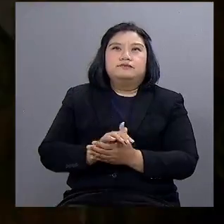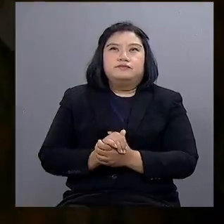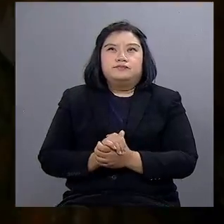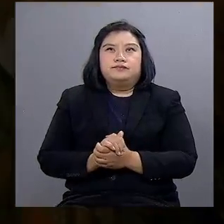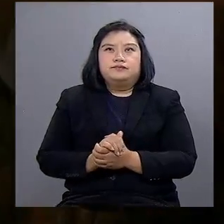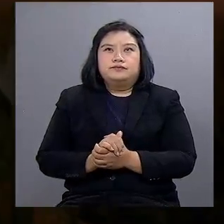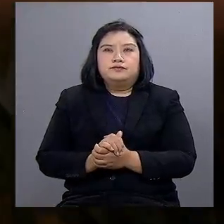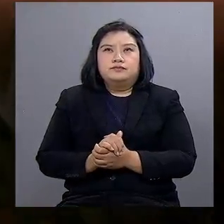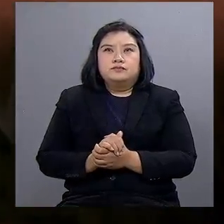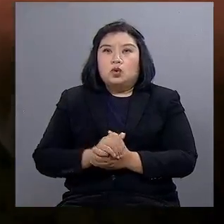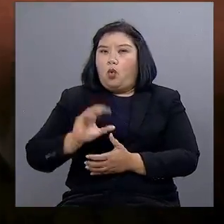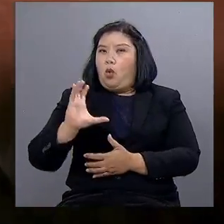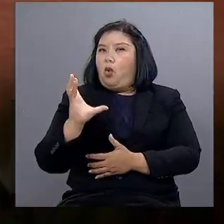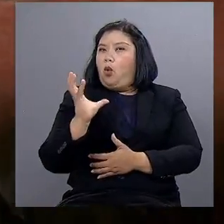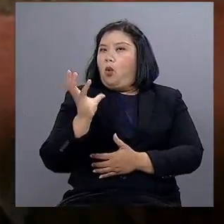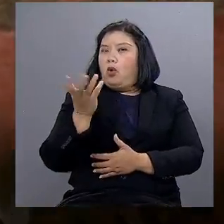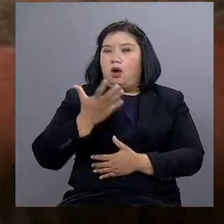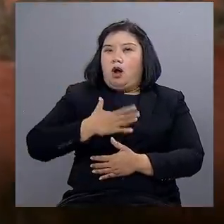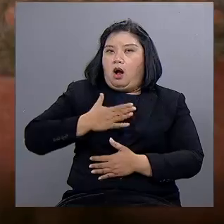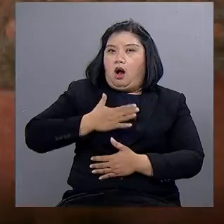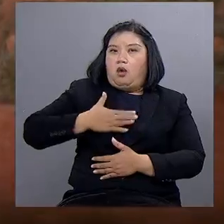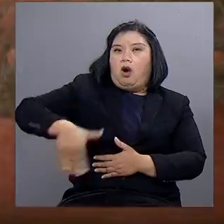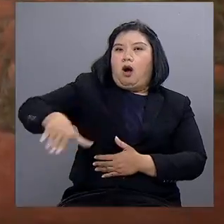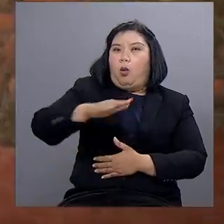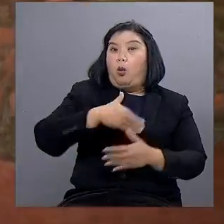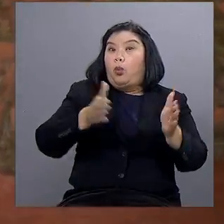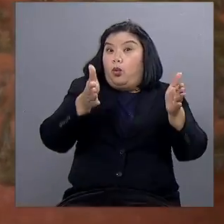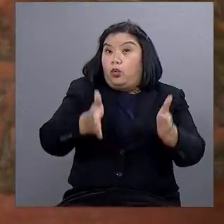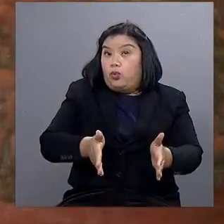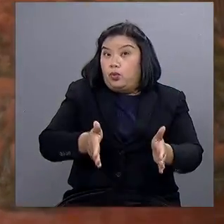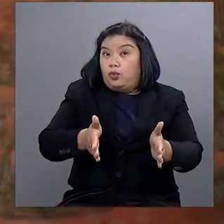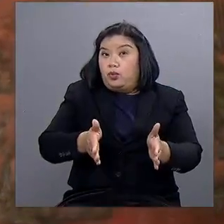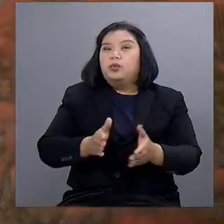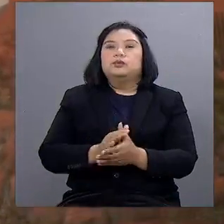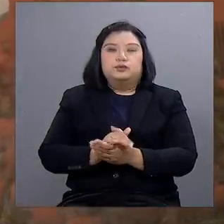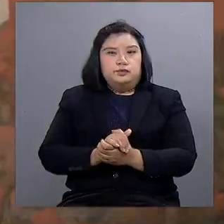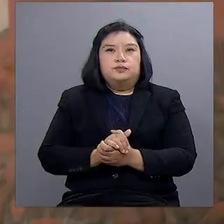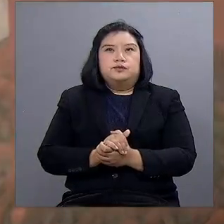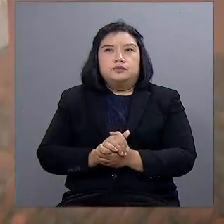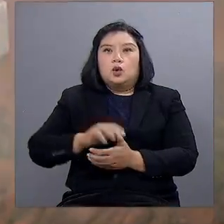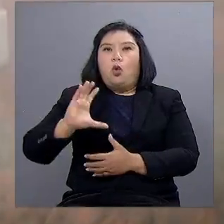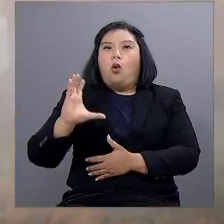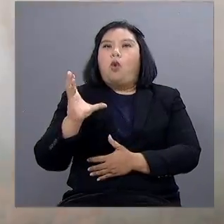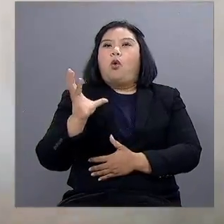ลโลกมนุษย์และโลกสวรร